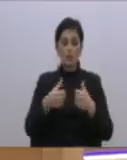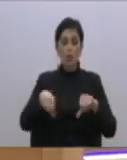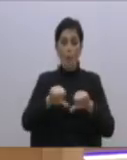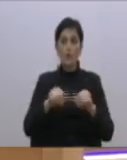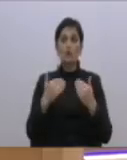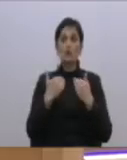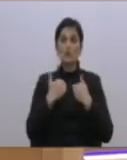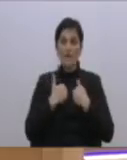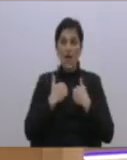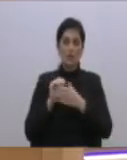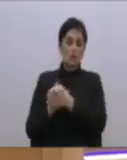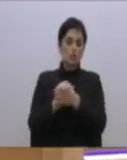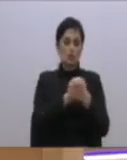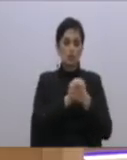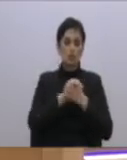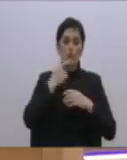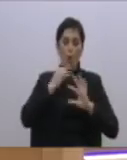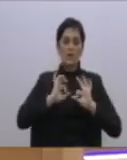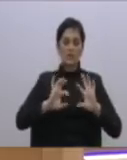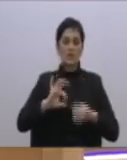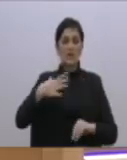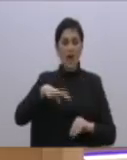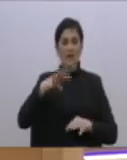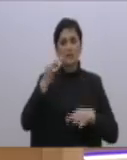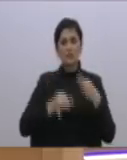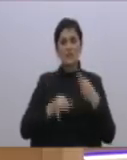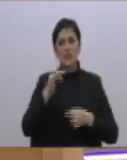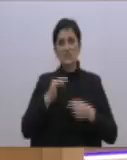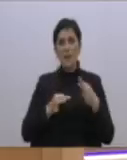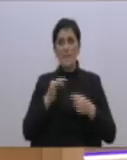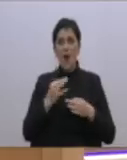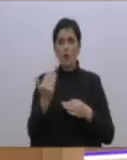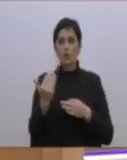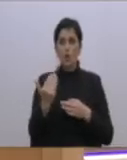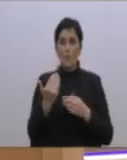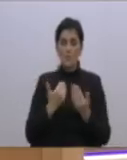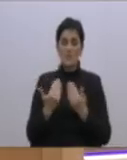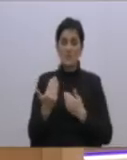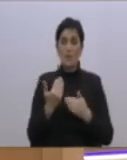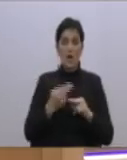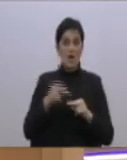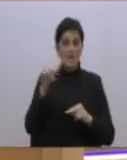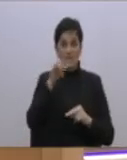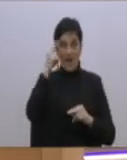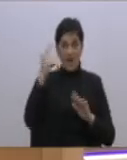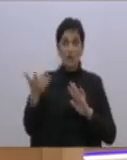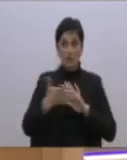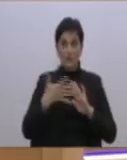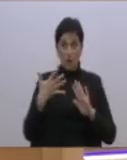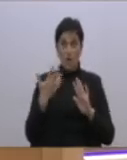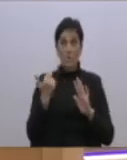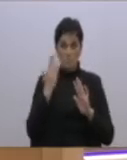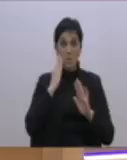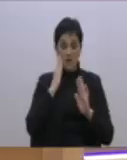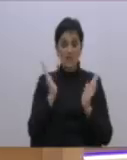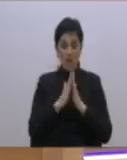chven gamoukhatot solidaroba kartuli sasamartlos Misamartit. Amas ver xhtebit. Tashi unda amas ki